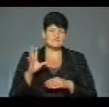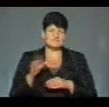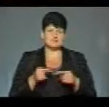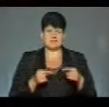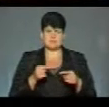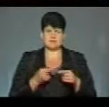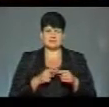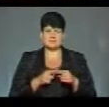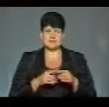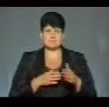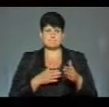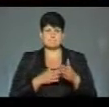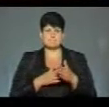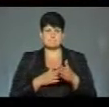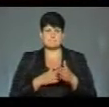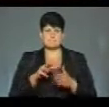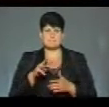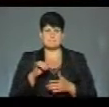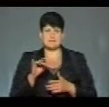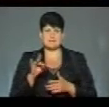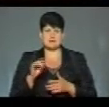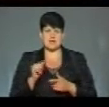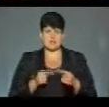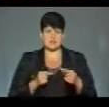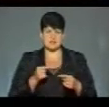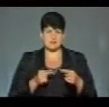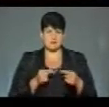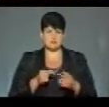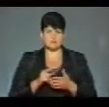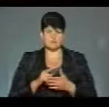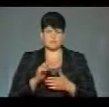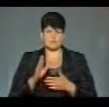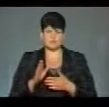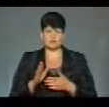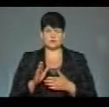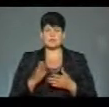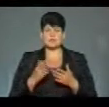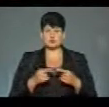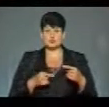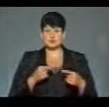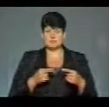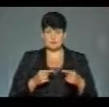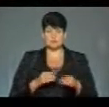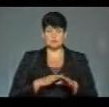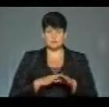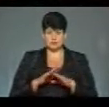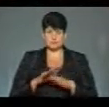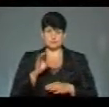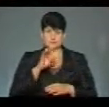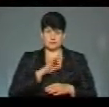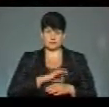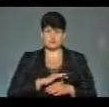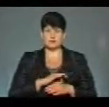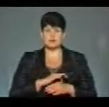це міра взагалі дебатів, яка повинна бути окреслена. Якщо дебати повноцінно використовувати,